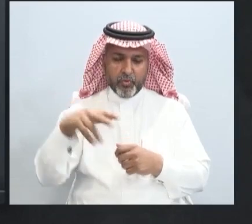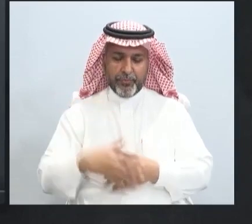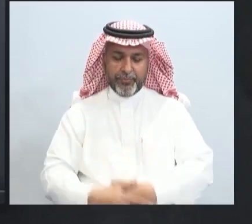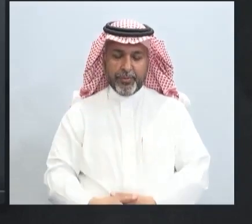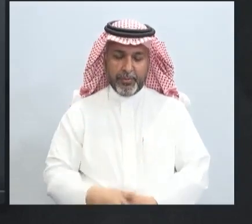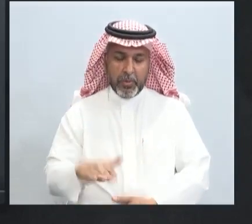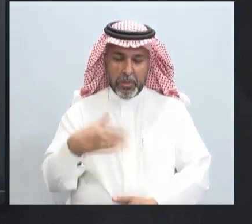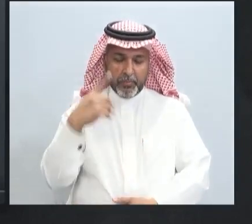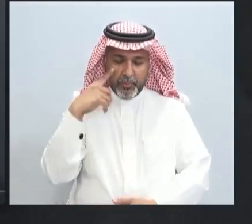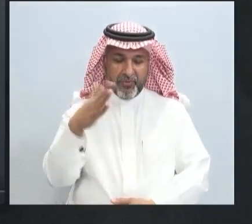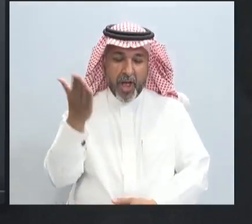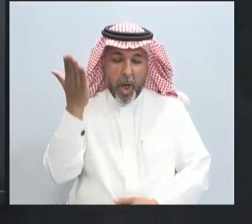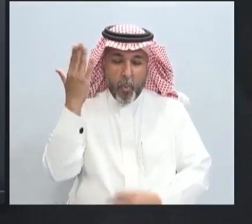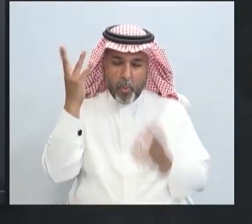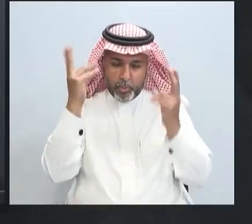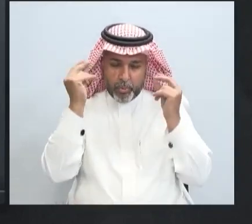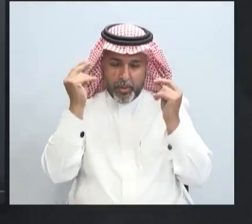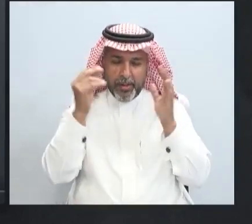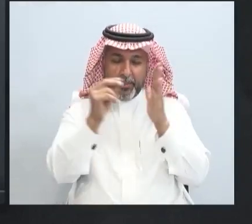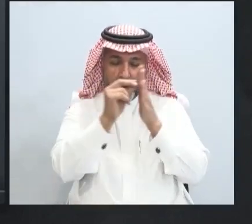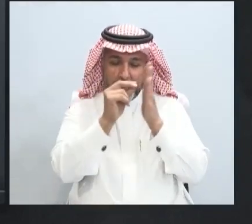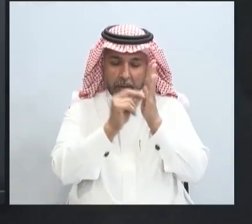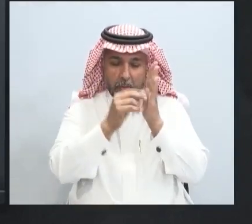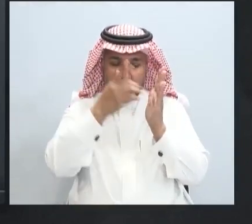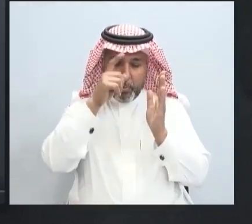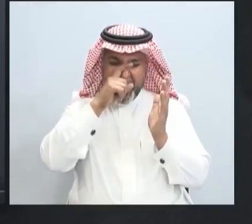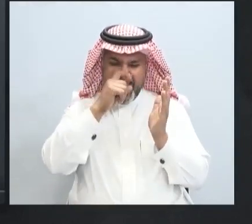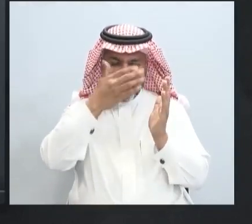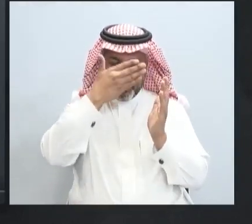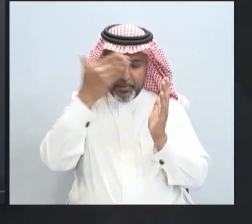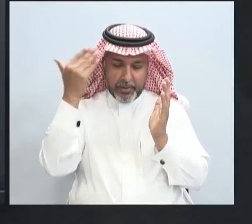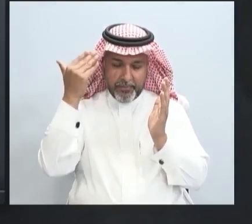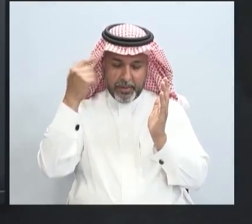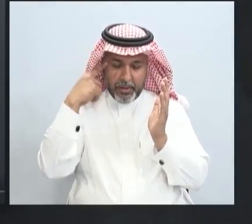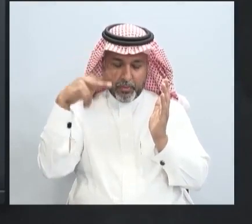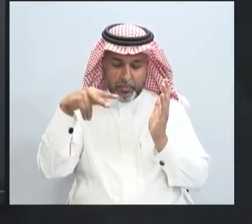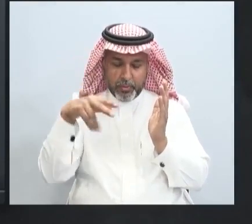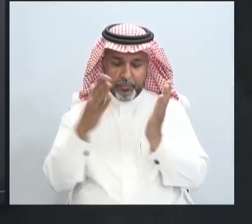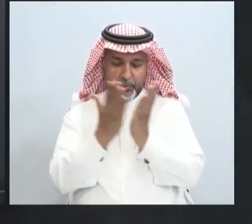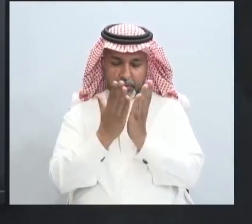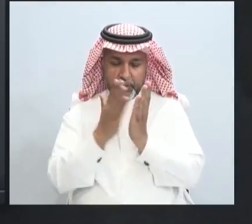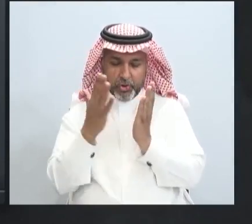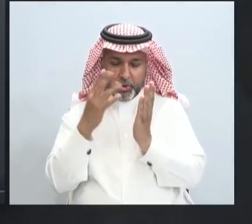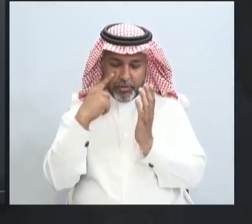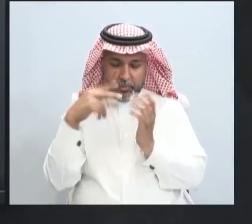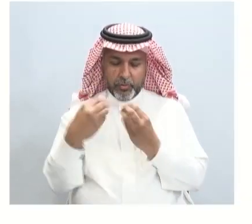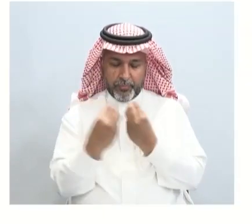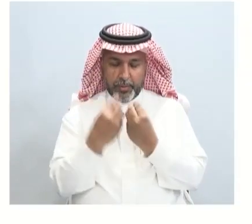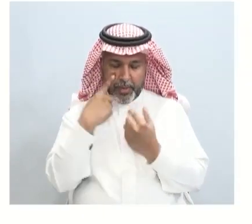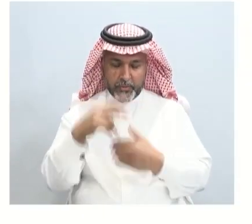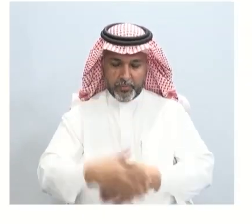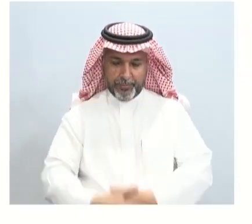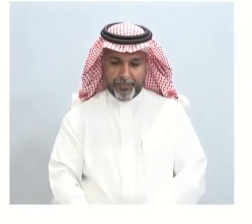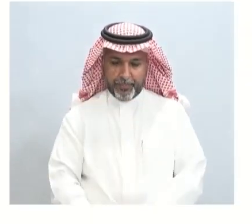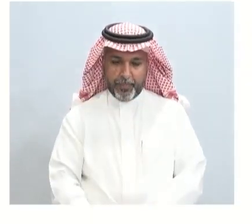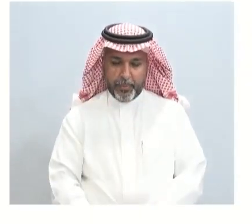غير معرفه وكم طول دورتها فهذا اللي ان شاء الله راح نتعرف عليه في درس اليوم نتمنى لكم دائما وابدا متابعه طيبه